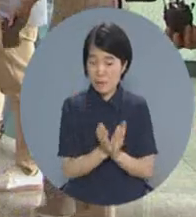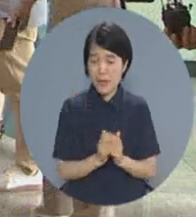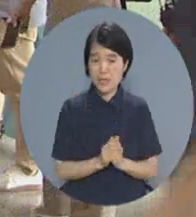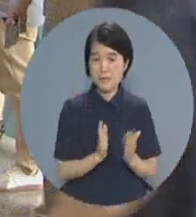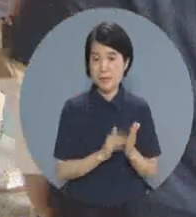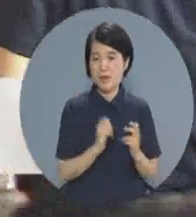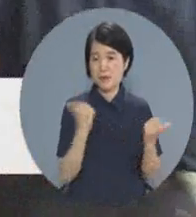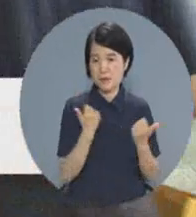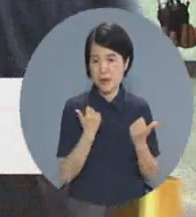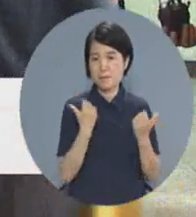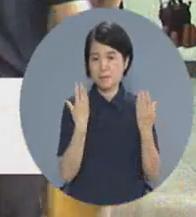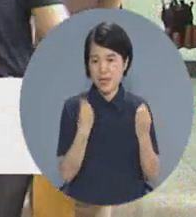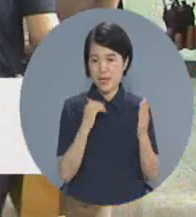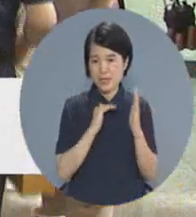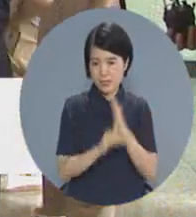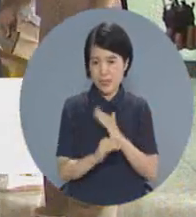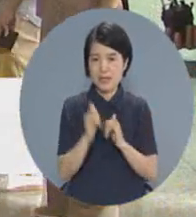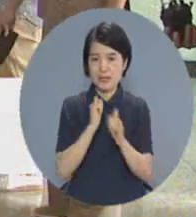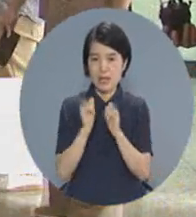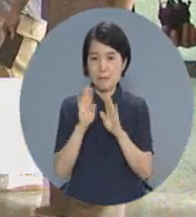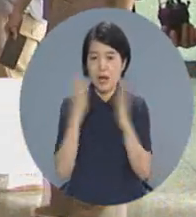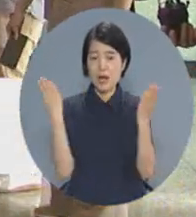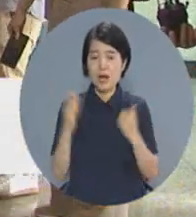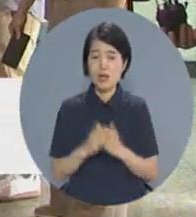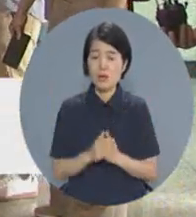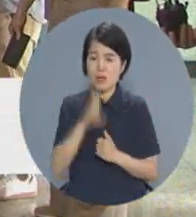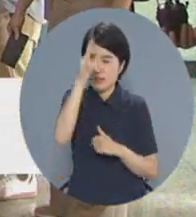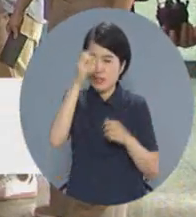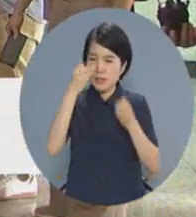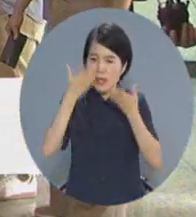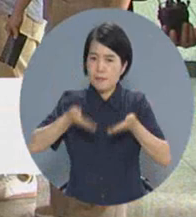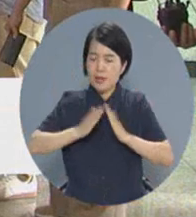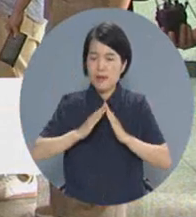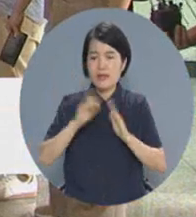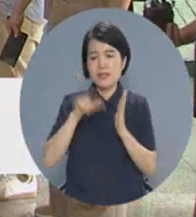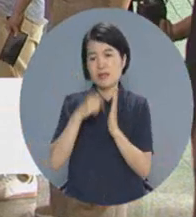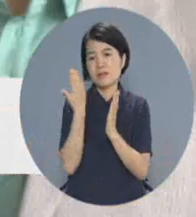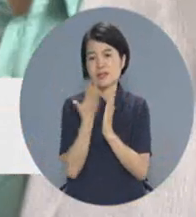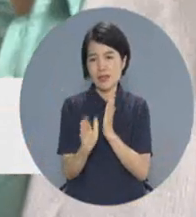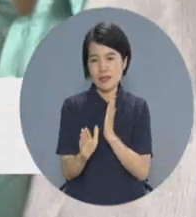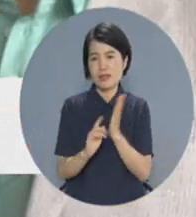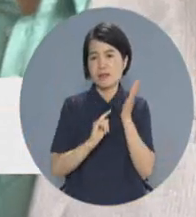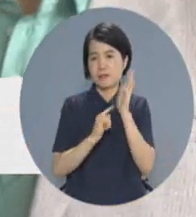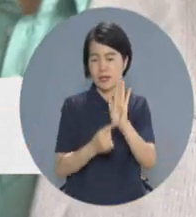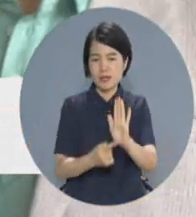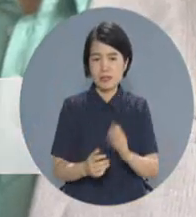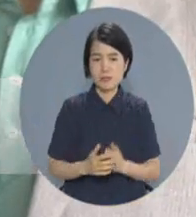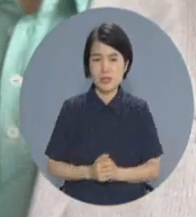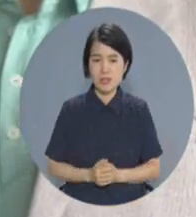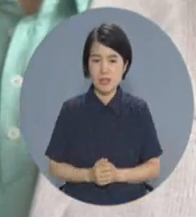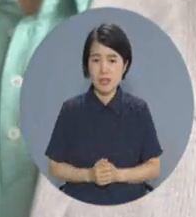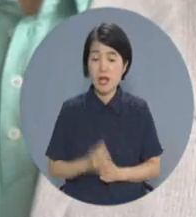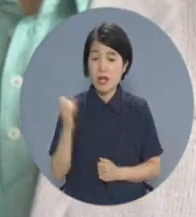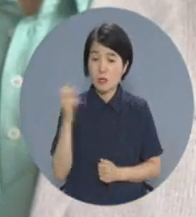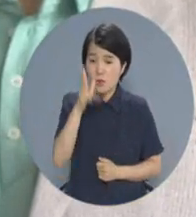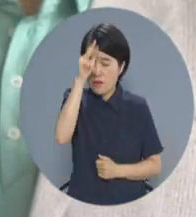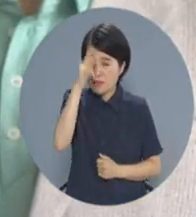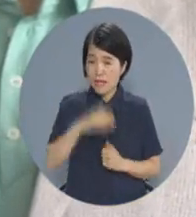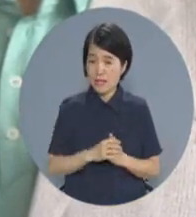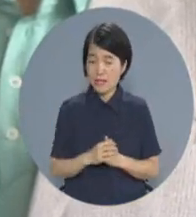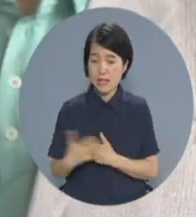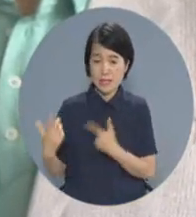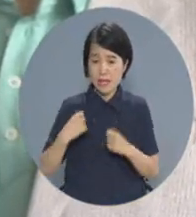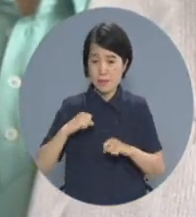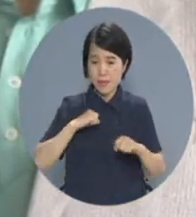토론회를 마치자마자 기자회견을 갖고 경찰국 신설이 시대에 역행한다고 밝혔습니다. 또 경찰의 집단